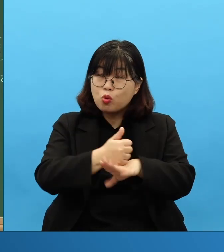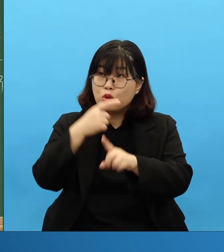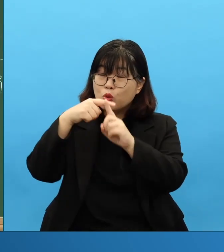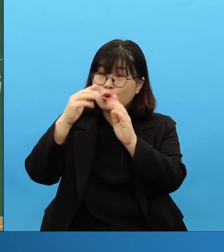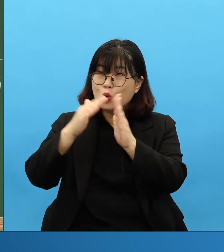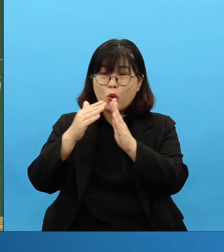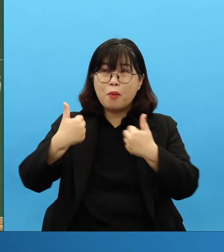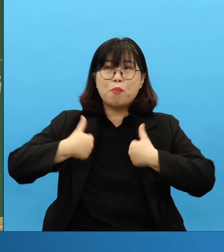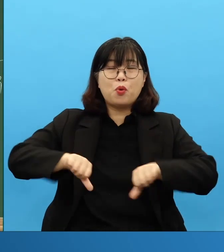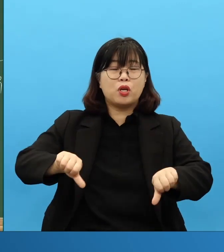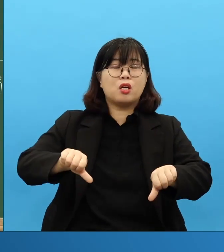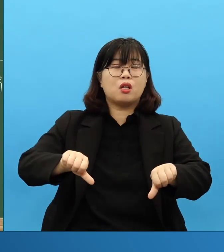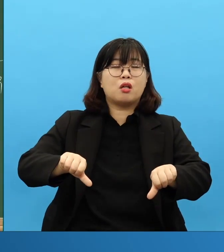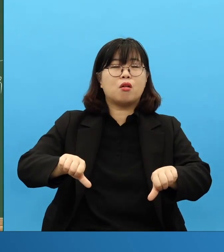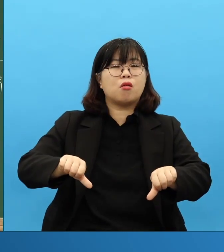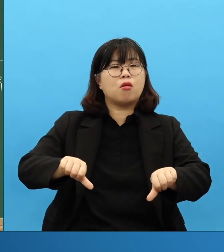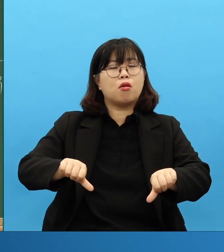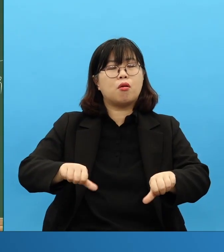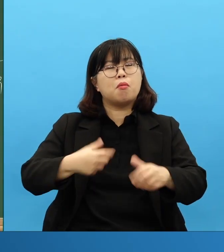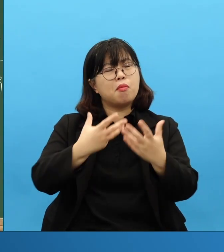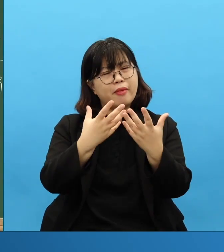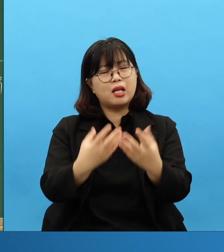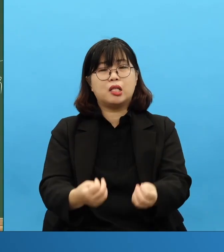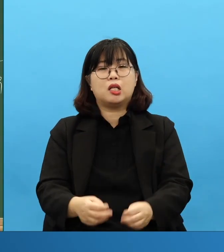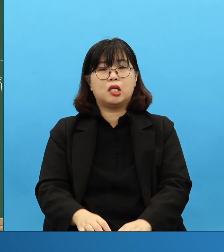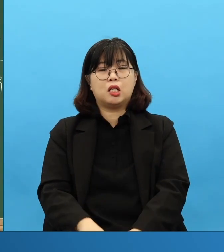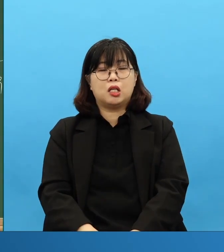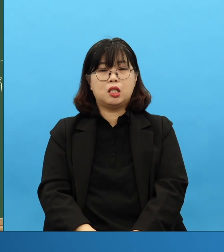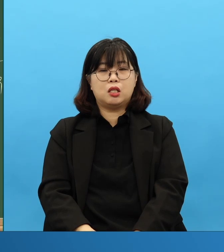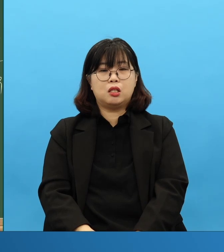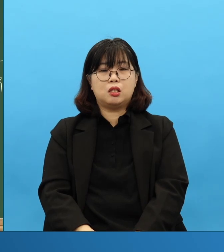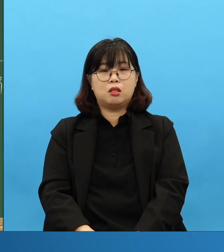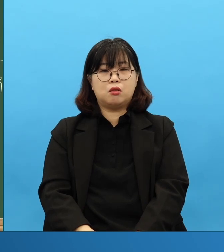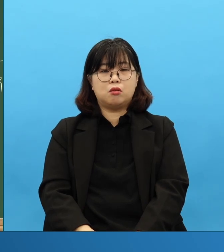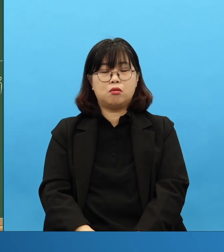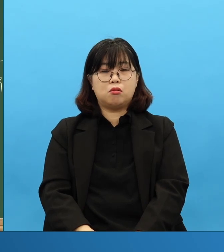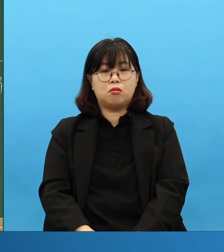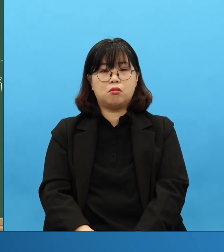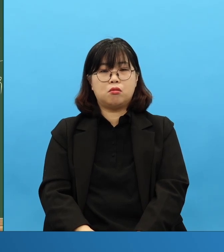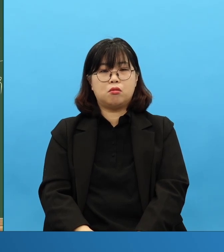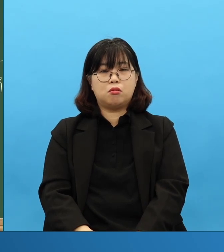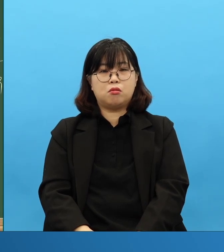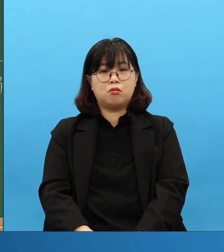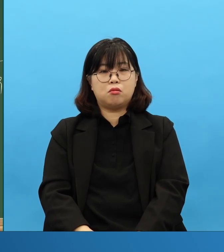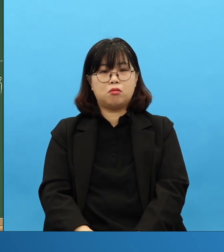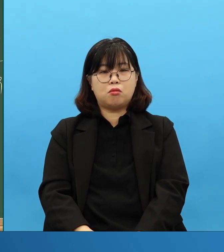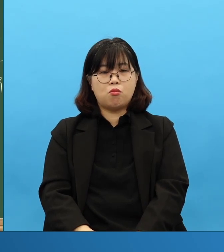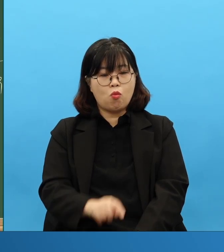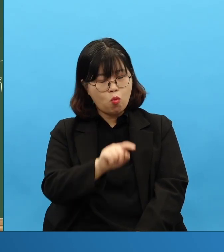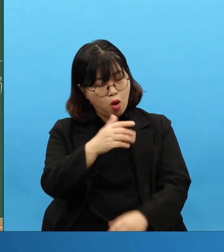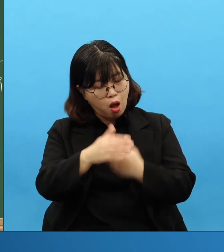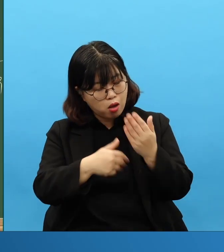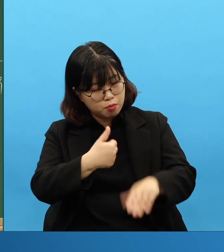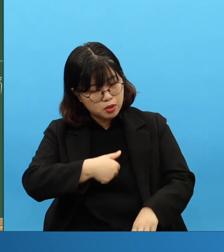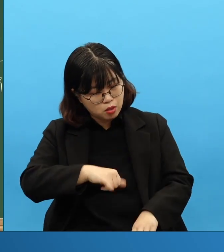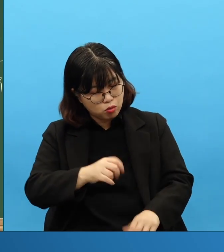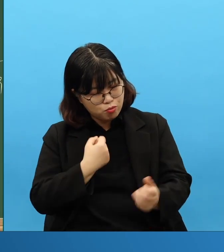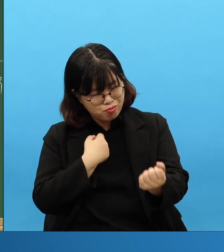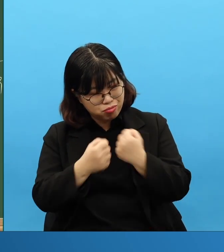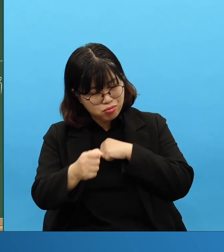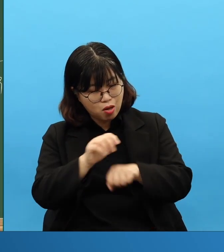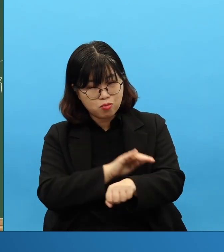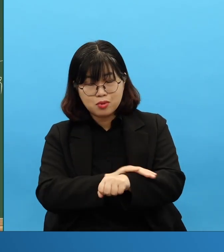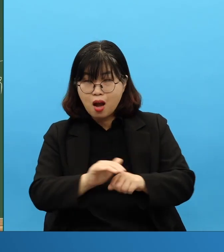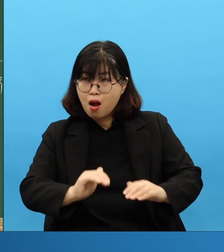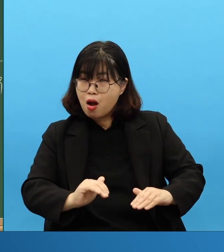これらについて覚悟しなければ。죽도록 공부해가지고 하나님의 자녀가 사단의 심부름 실컷하고 주의 일을 하나도 못하고 간다. 말도 안 되는 거예요. 신호도 勉強して 사탄に 使え 주の